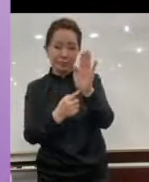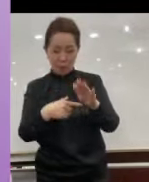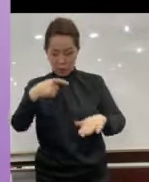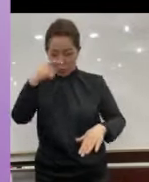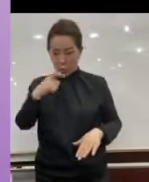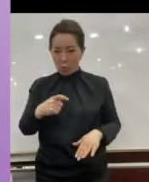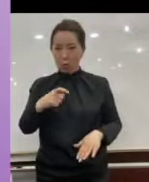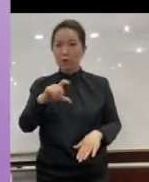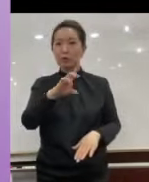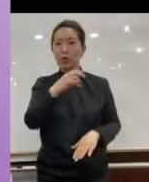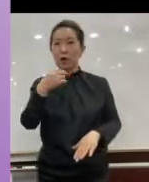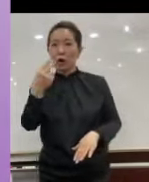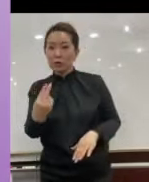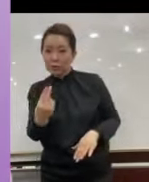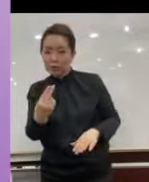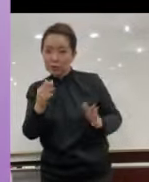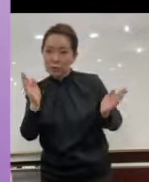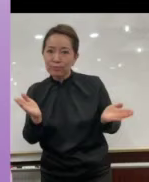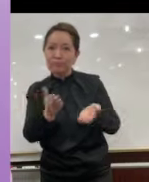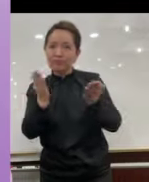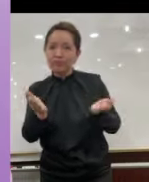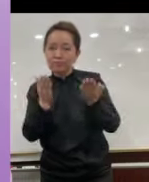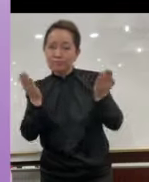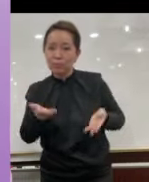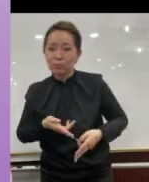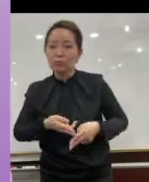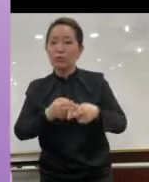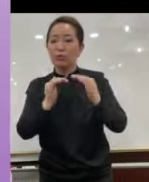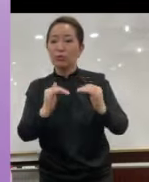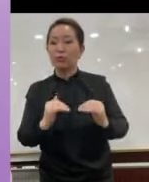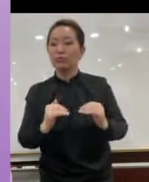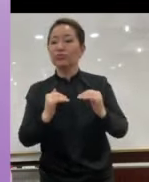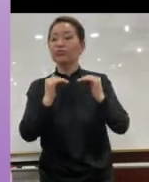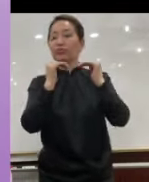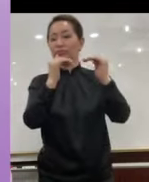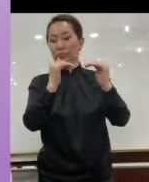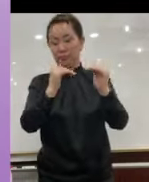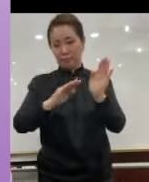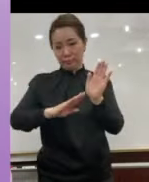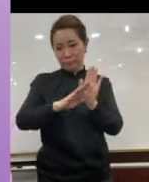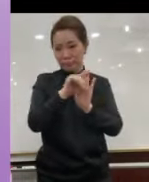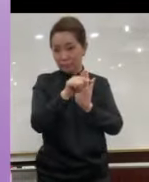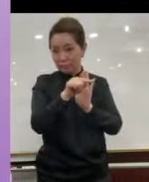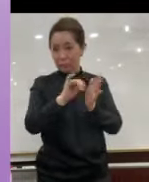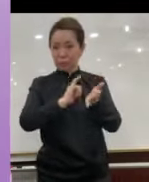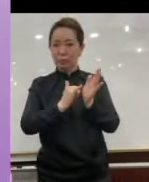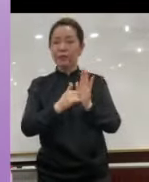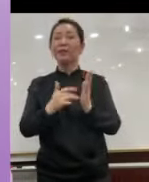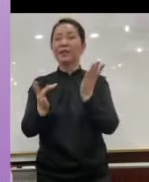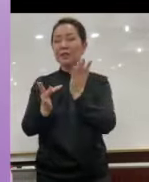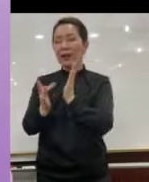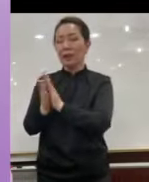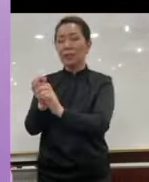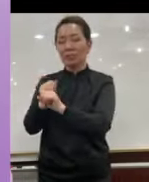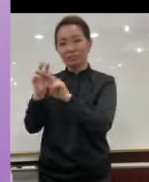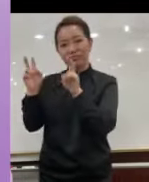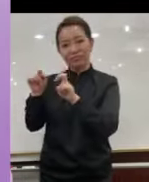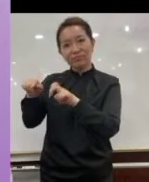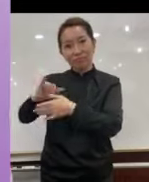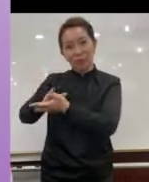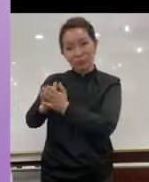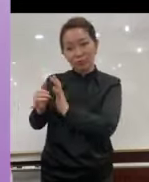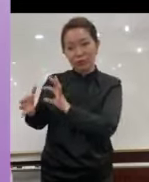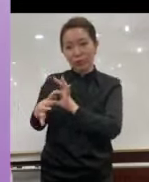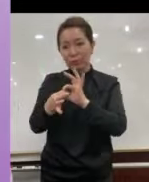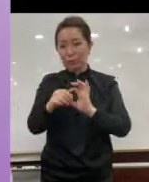нөөцийг хөгжүүлэх гэдэг энэ үг бол техникийн хамтын ажиллагааны төслийн үндсэн үг хэллэг болох байха.